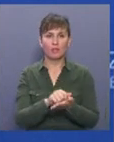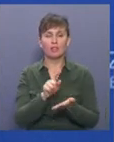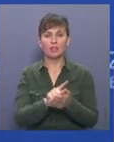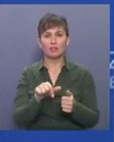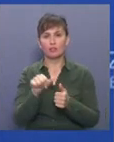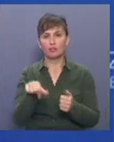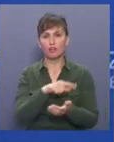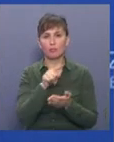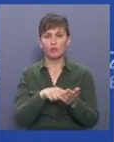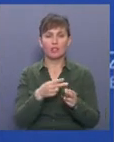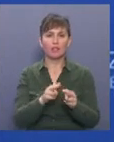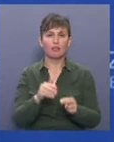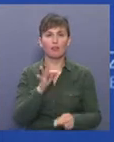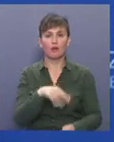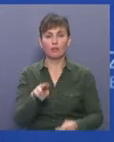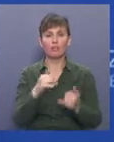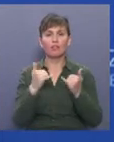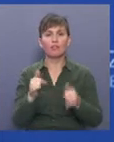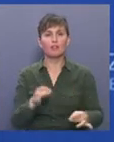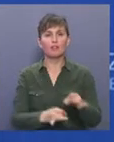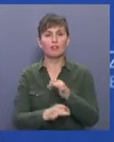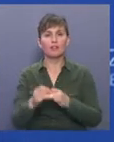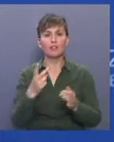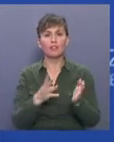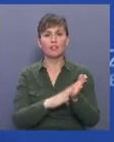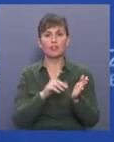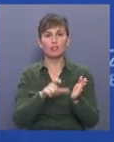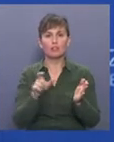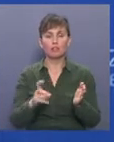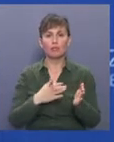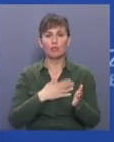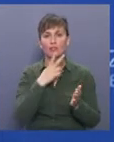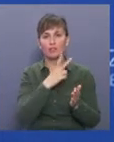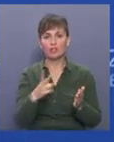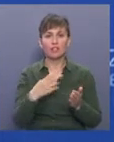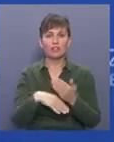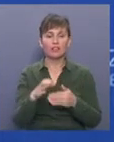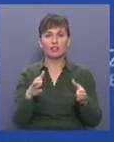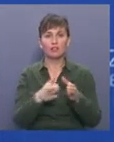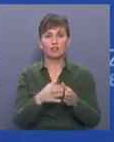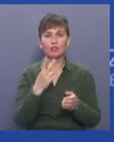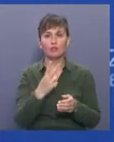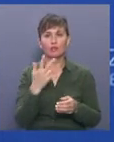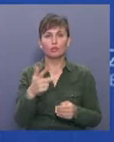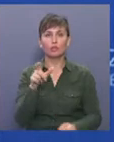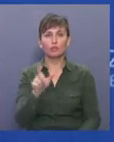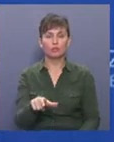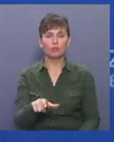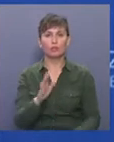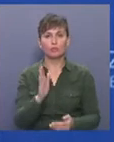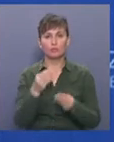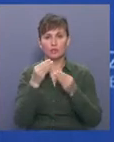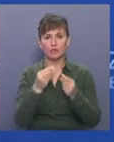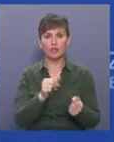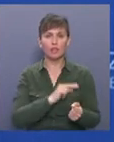исключительно вопросами этого фонда. Сегодня в совете 29 человек. На мой взгляд, выход из его состава 2-3 человек не скажется на